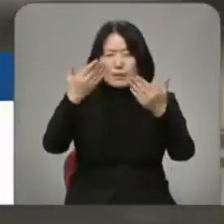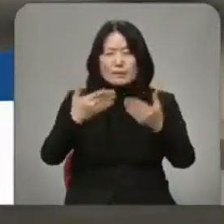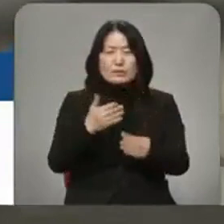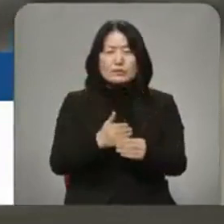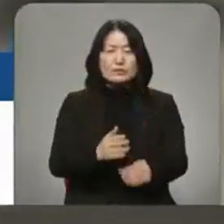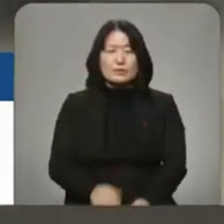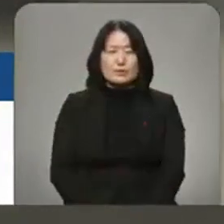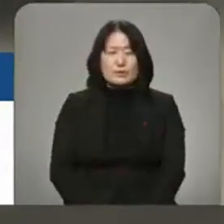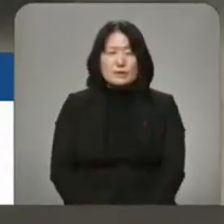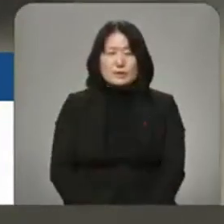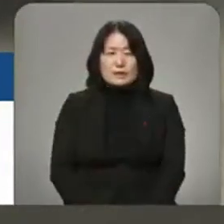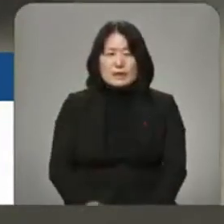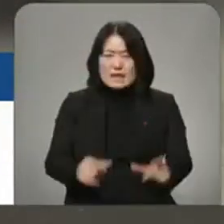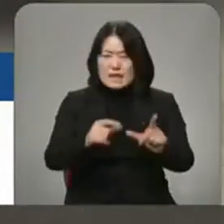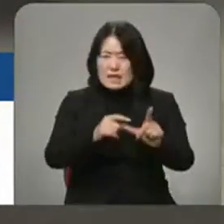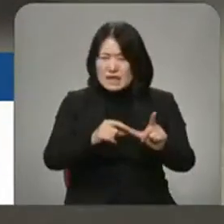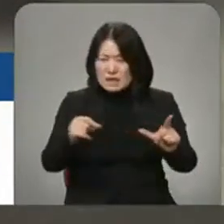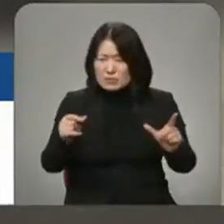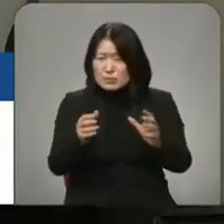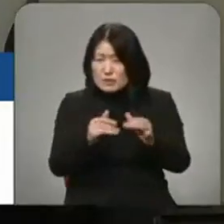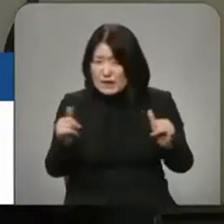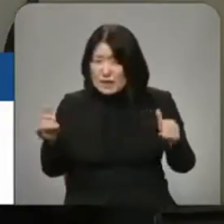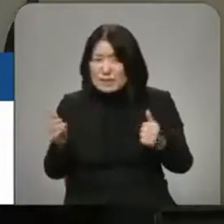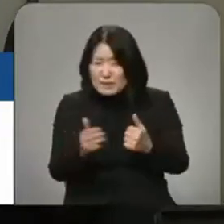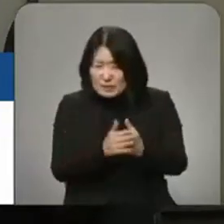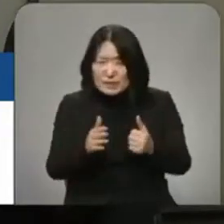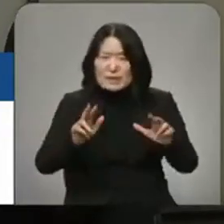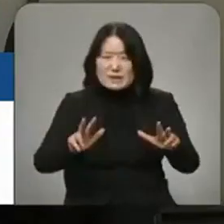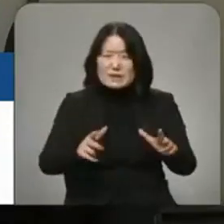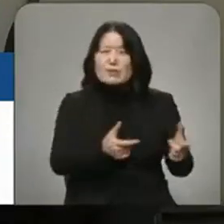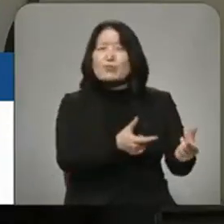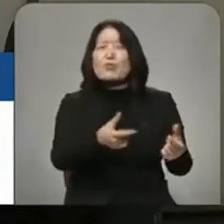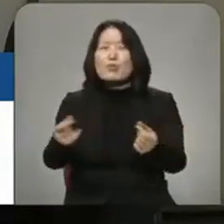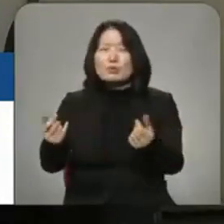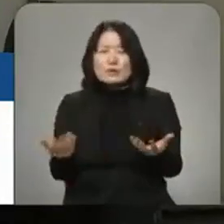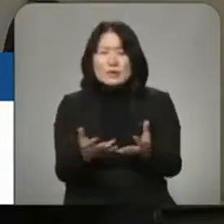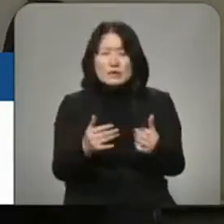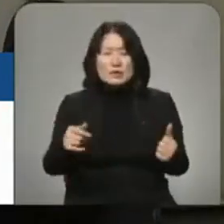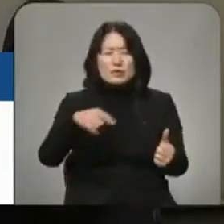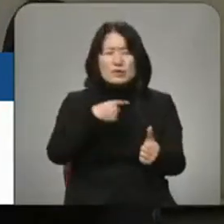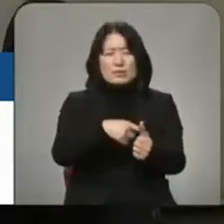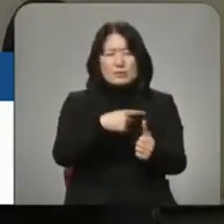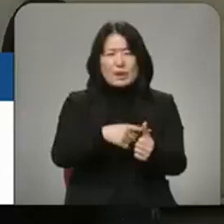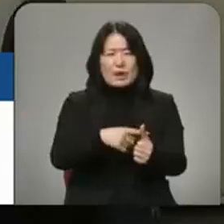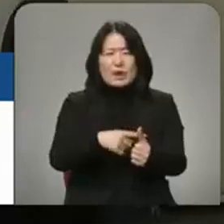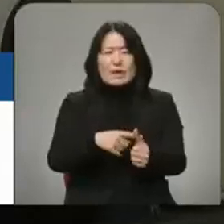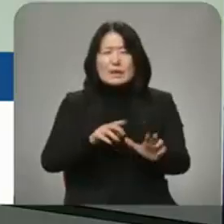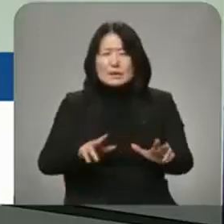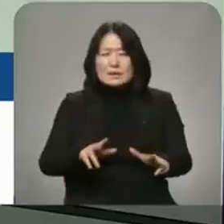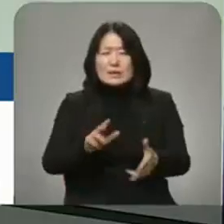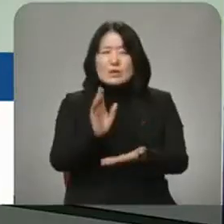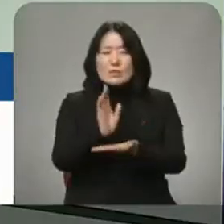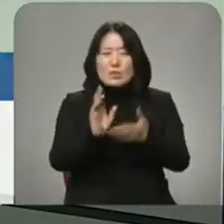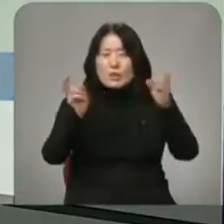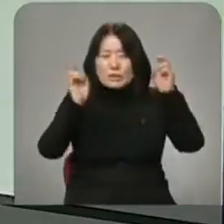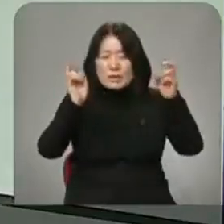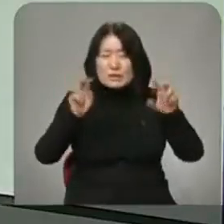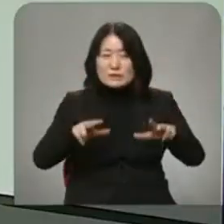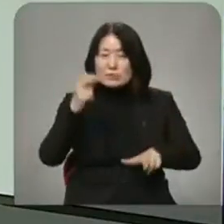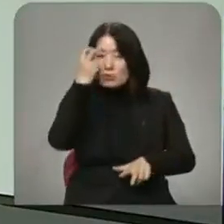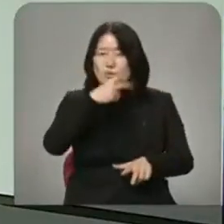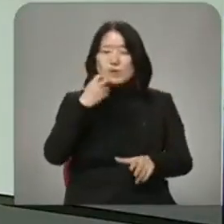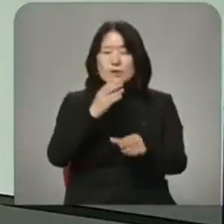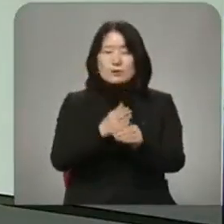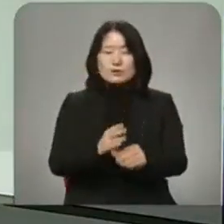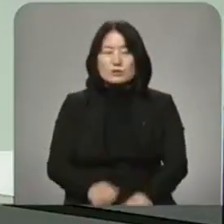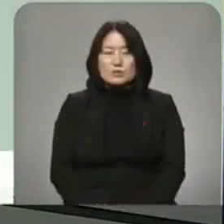카페에서 직원들이 다 줄을 받고 있거든요. 손가락질 받고 본선에서도 줄줄 선해가지고 빨리 했으면 좋겠어요. 도공은